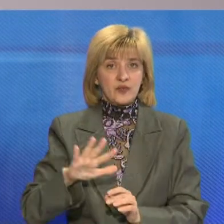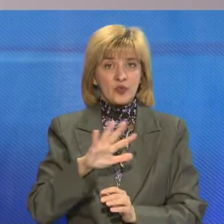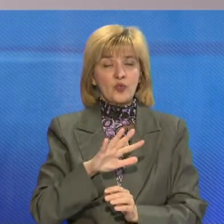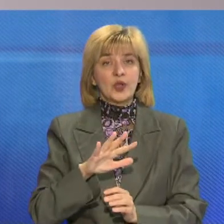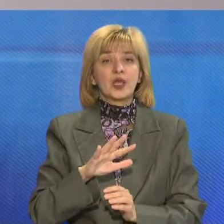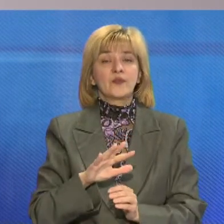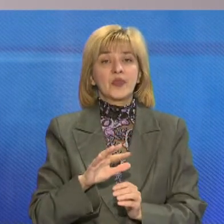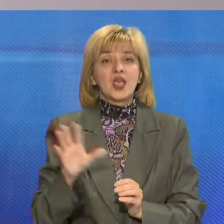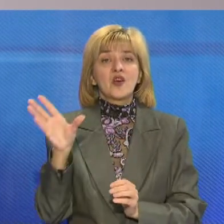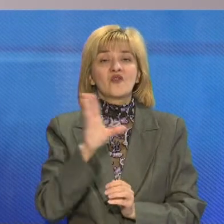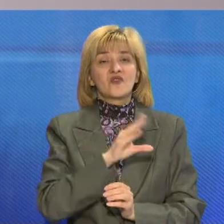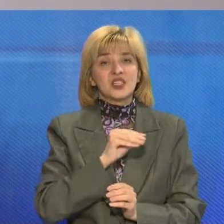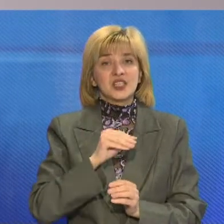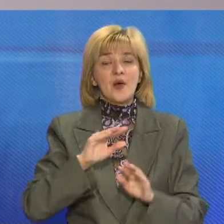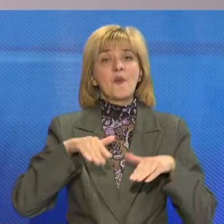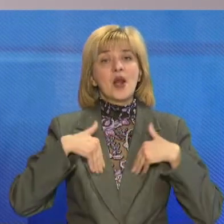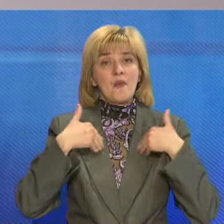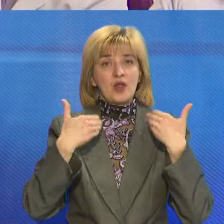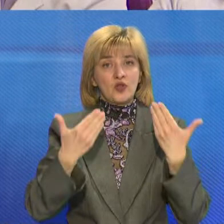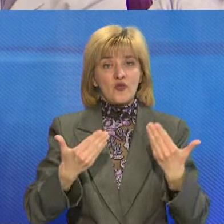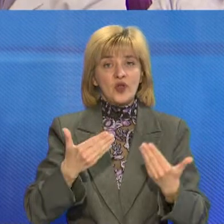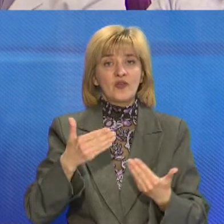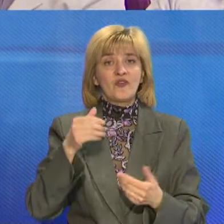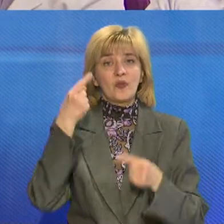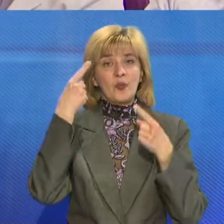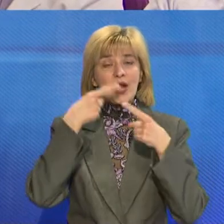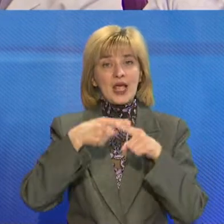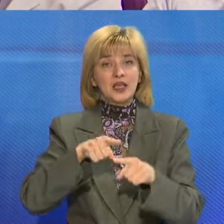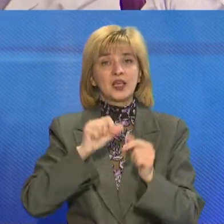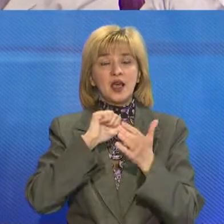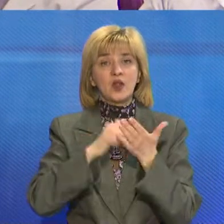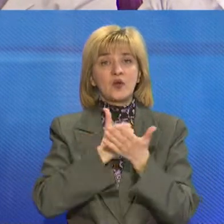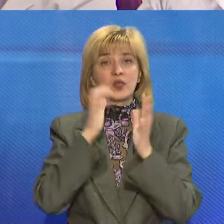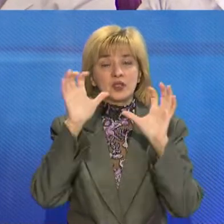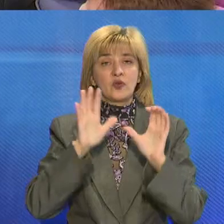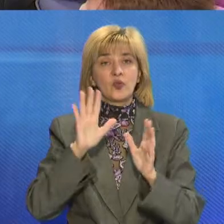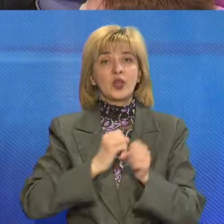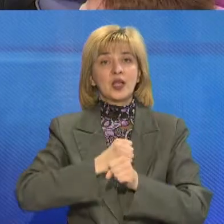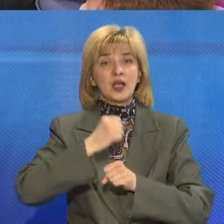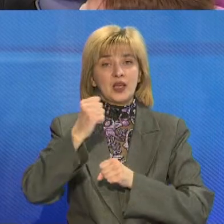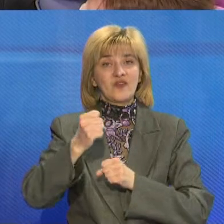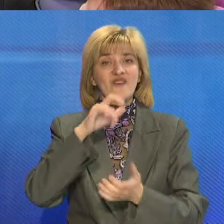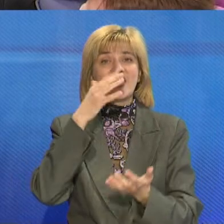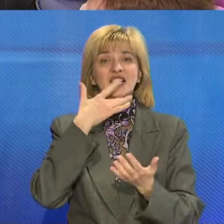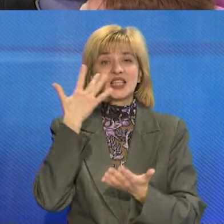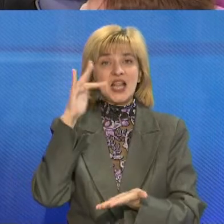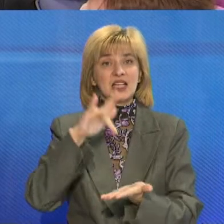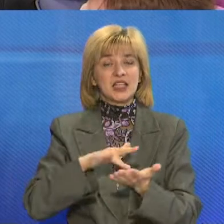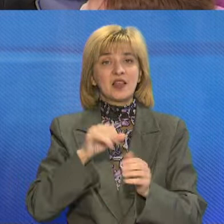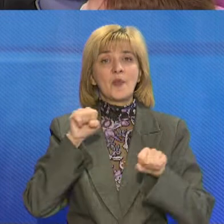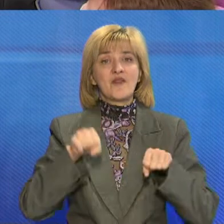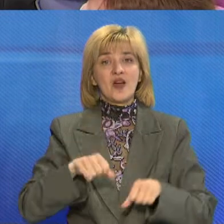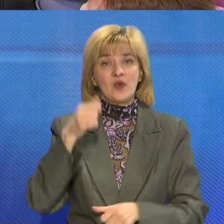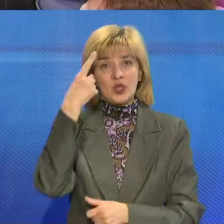иншее. Усе агучаныя конструктивные пропановы у проект главного закона республики будут накерованы у Национальный центр правовой